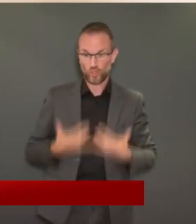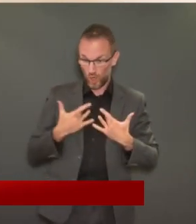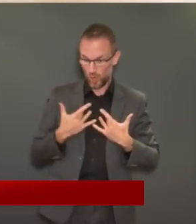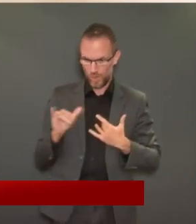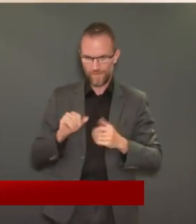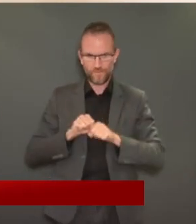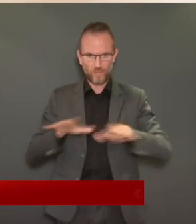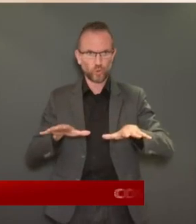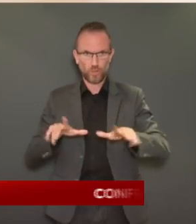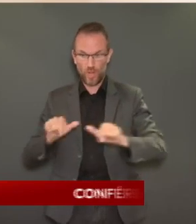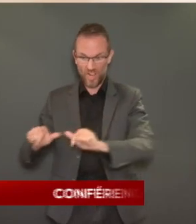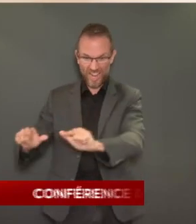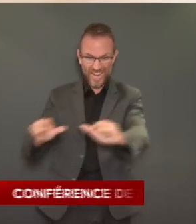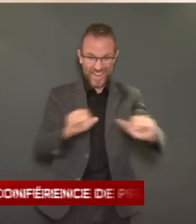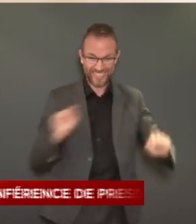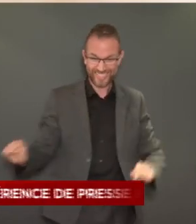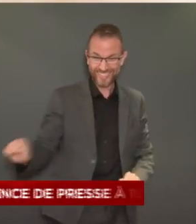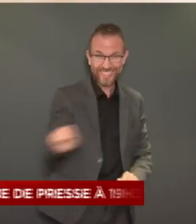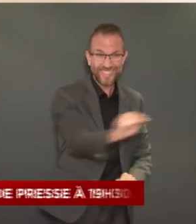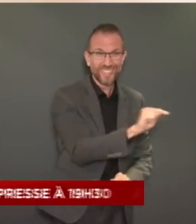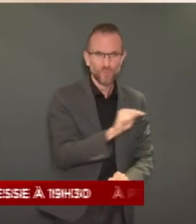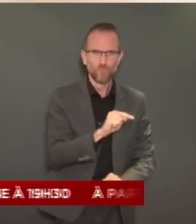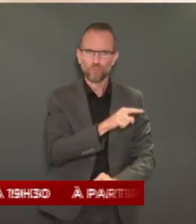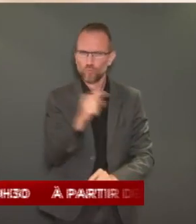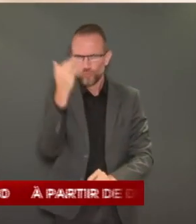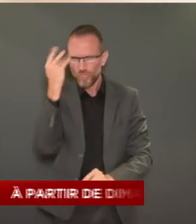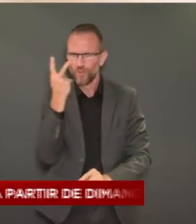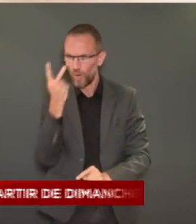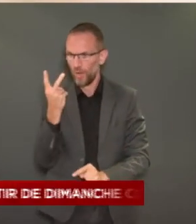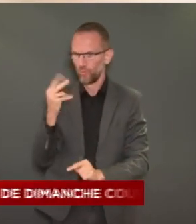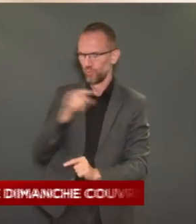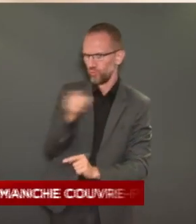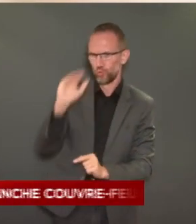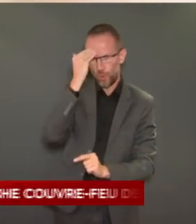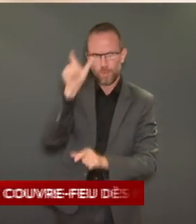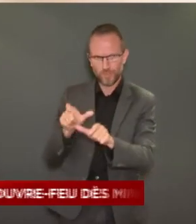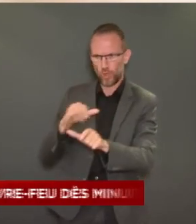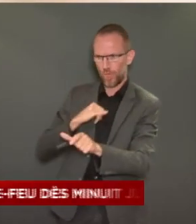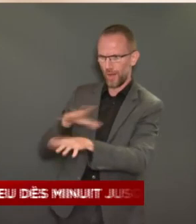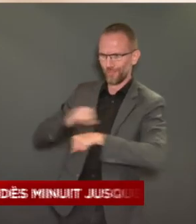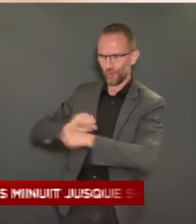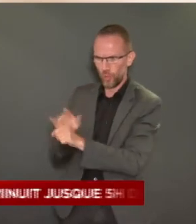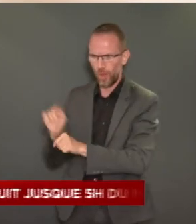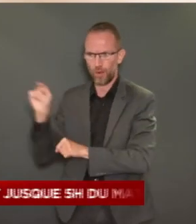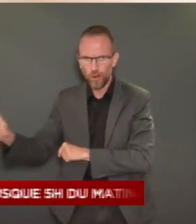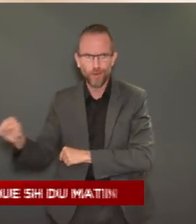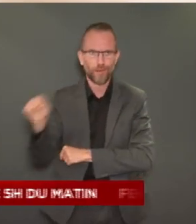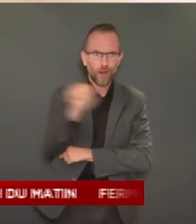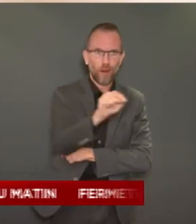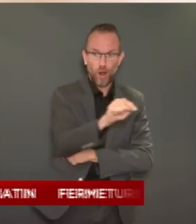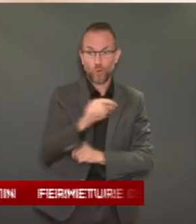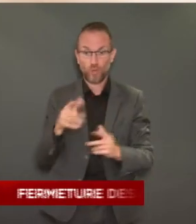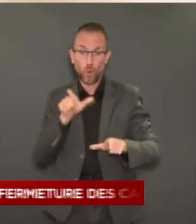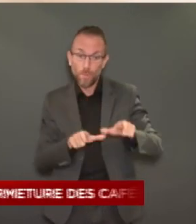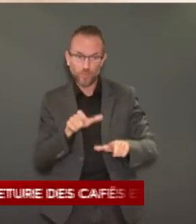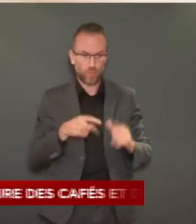beaucoup d'entre nous connaissent des gens qui aujourd'hui sont en quarantaine. Et beaucoup de nous connaissent des gens qui sont aujourd'hui contaminés